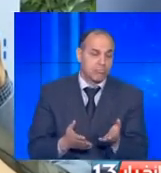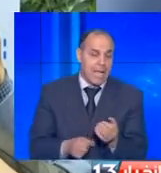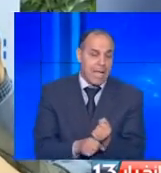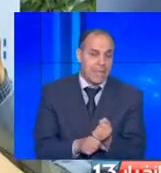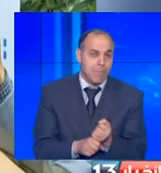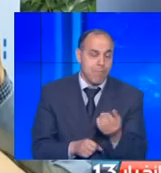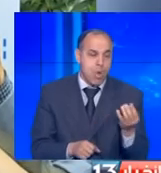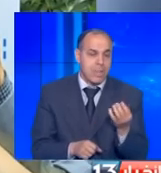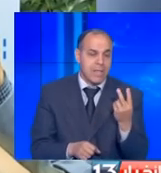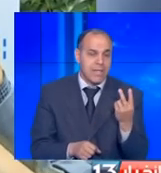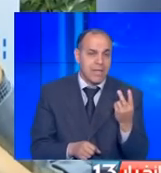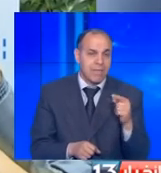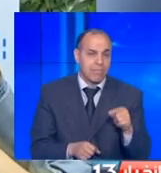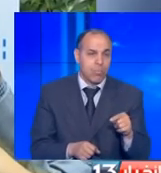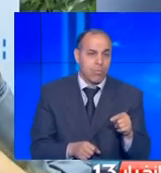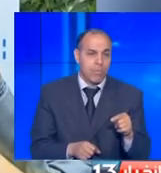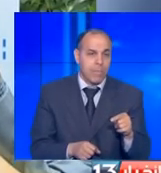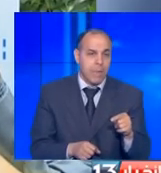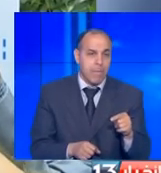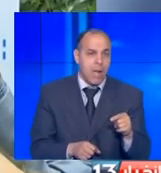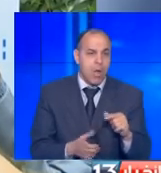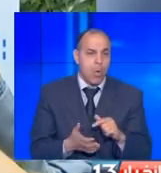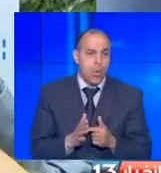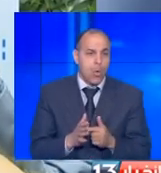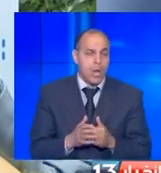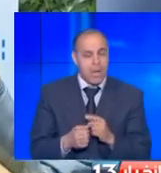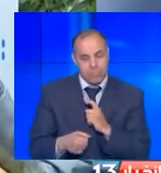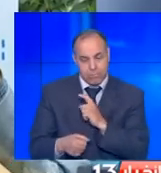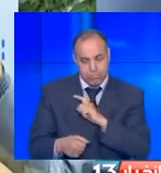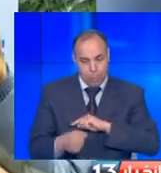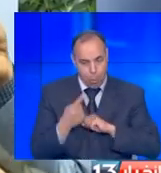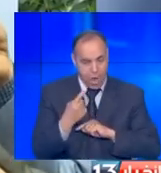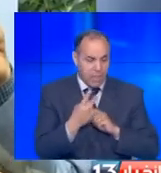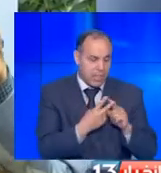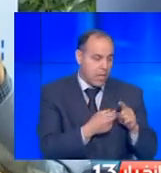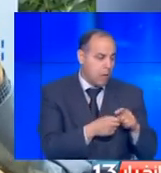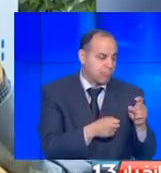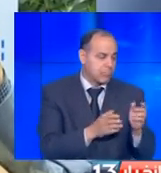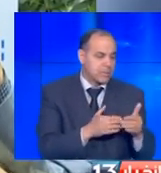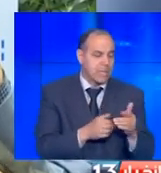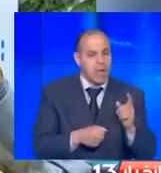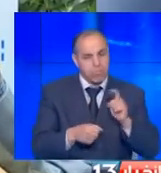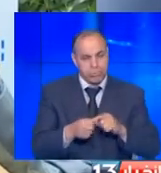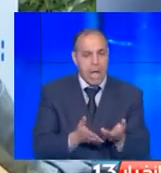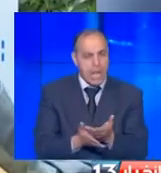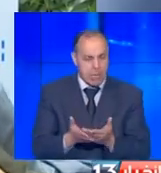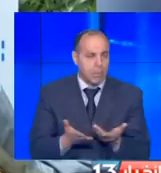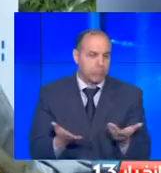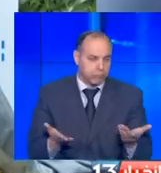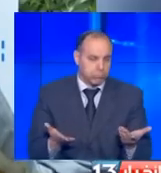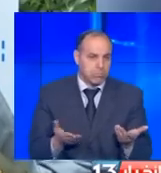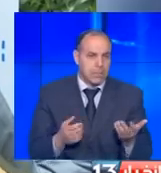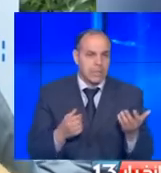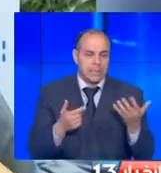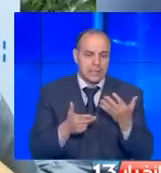بمعدل 2 في كل مع كل مضمون اجتماعي تقريبا في الصندوق نغطيه في خدمات بين